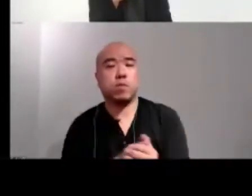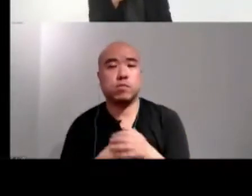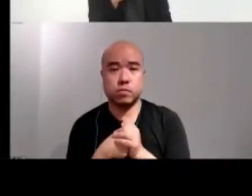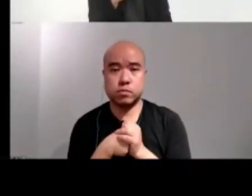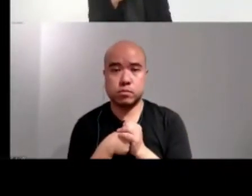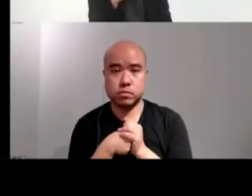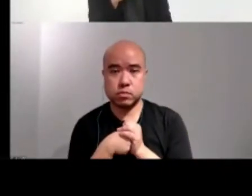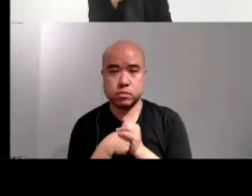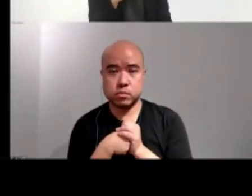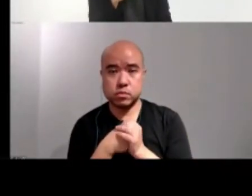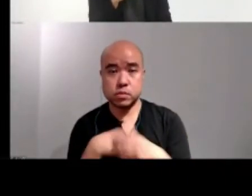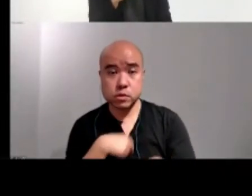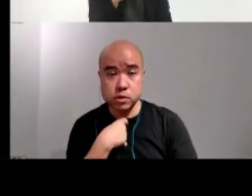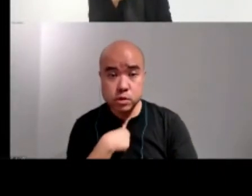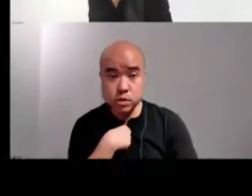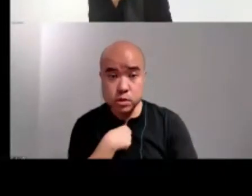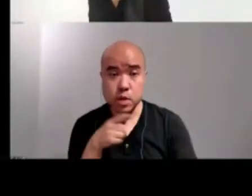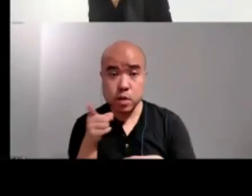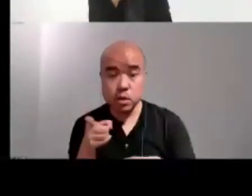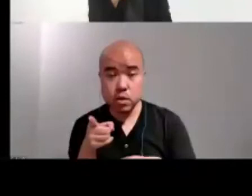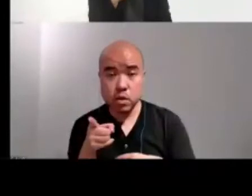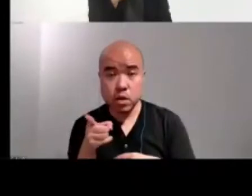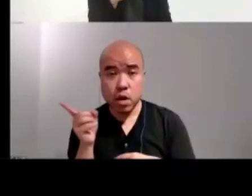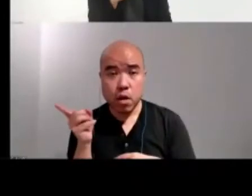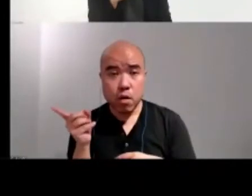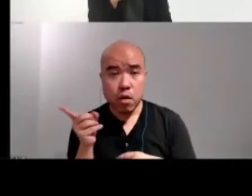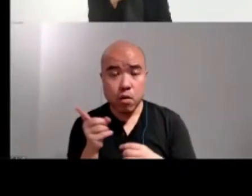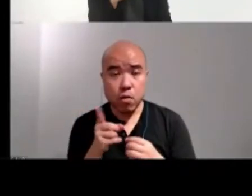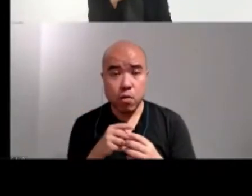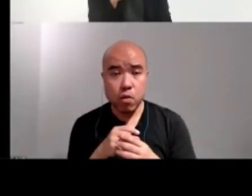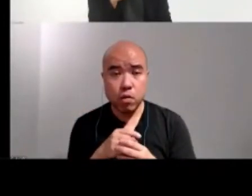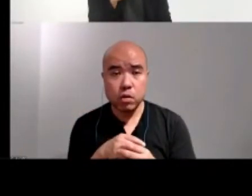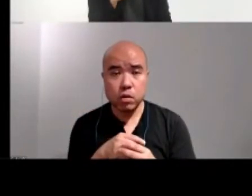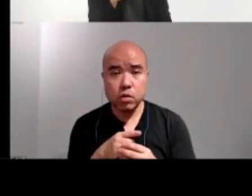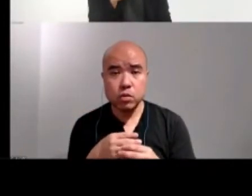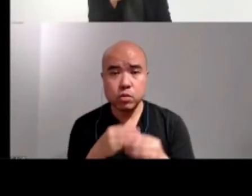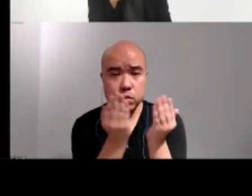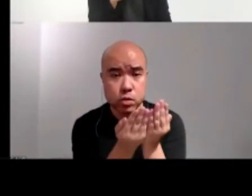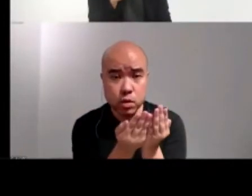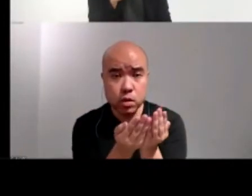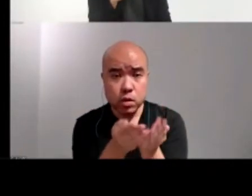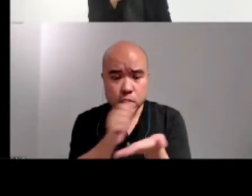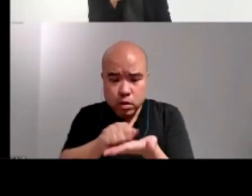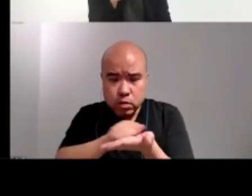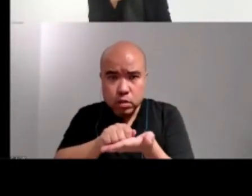喺太子嘅呢個單親家庭。他缺乏一個書台去讓細路仔兩個仔女去讀